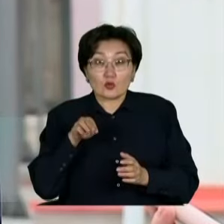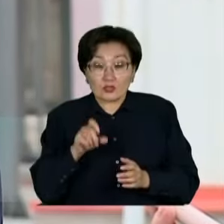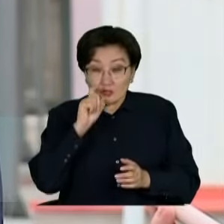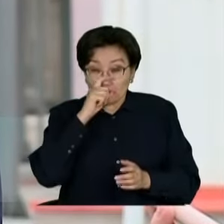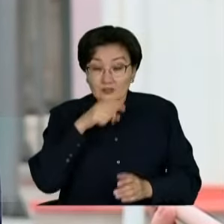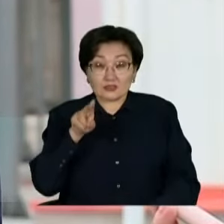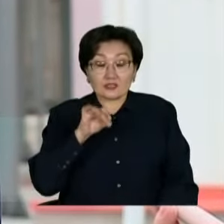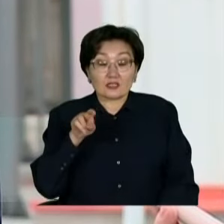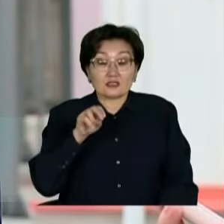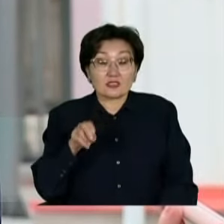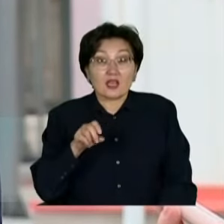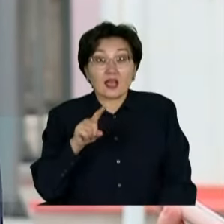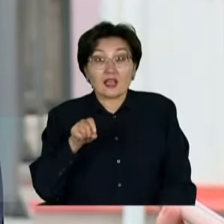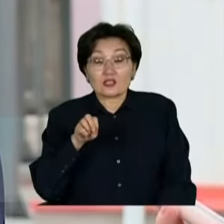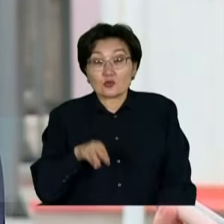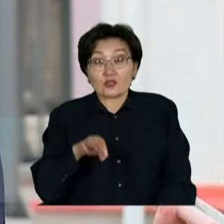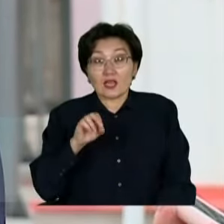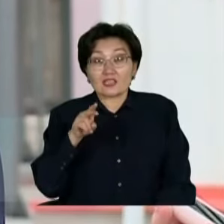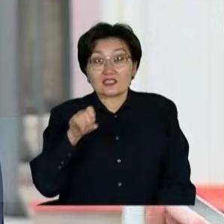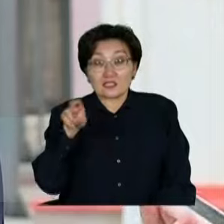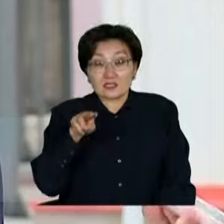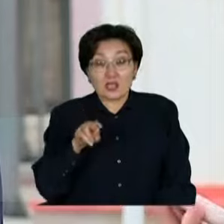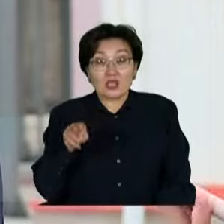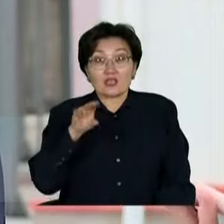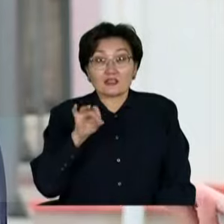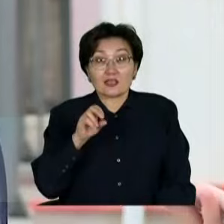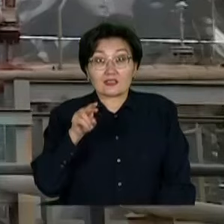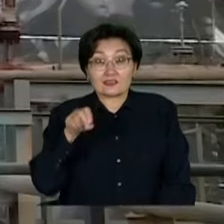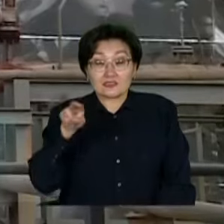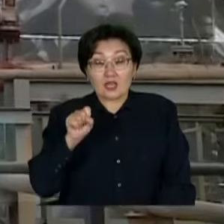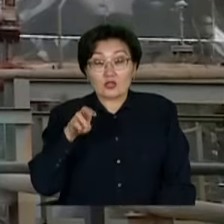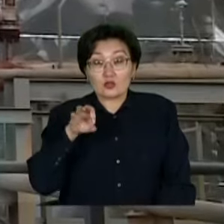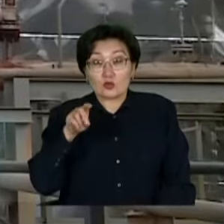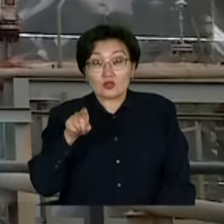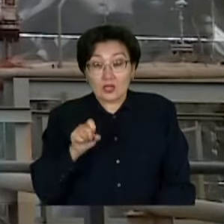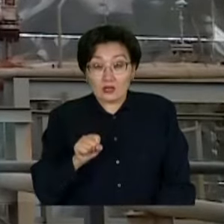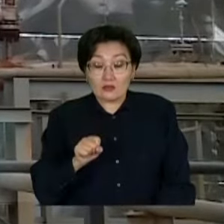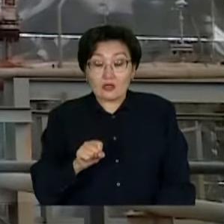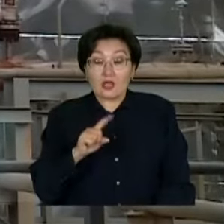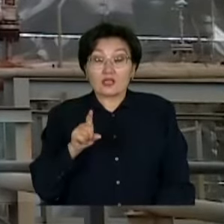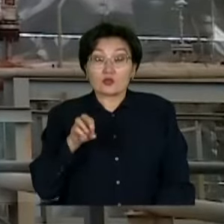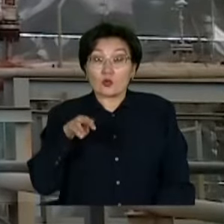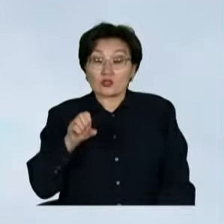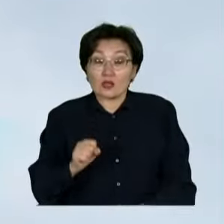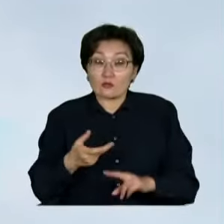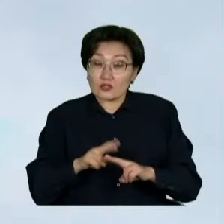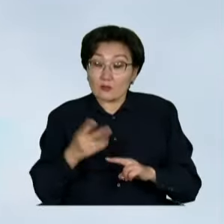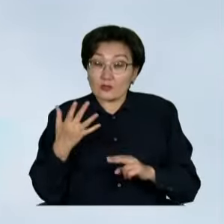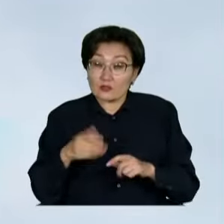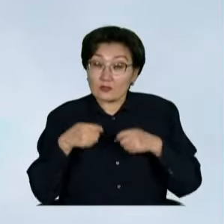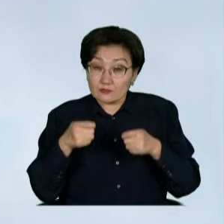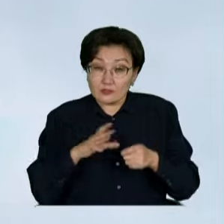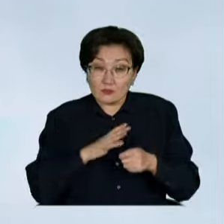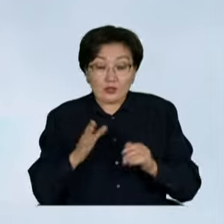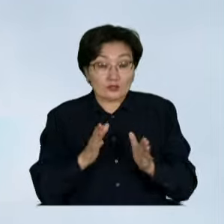серы, азот оксид, углерод оксид и диоксид азота. Осы бес компонентті үздіксіз беріп отыр. Зауытта бұл